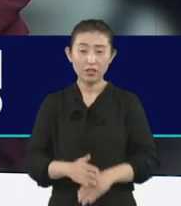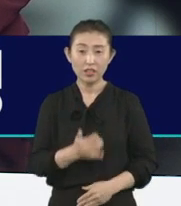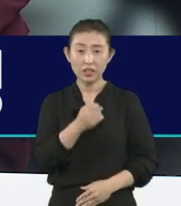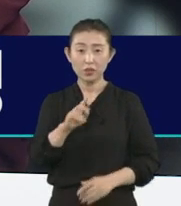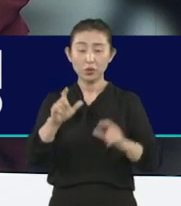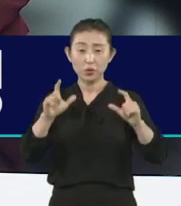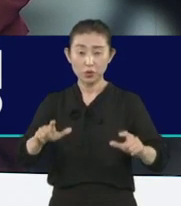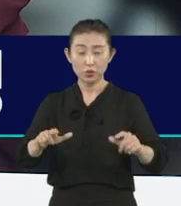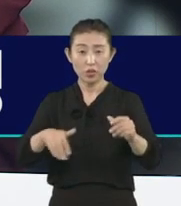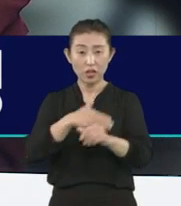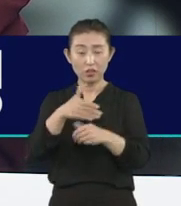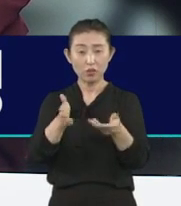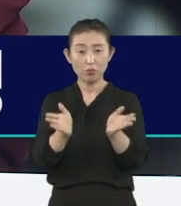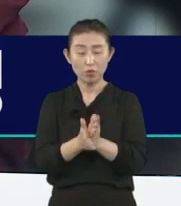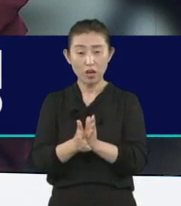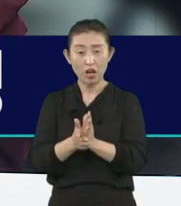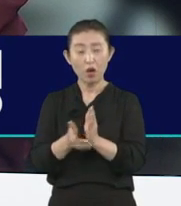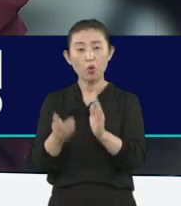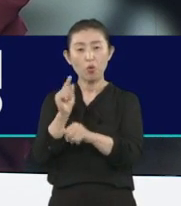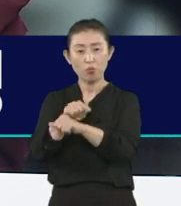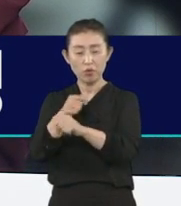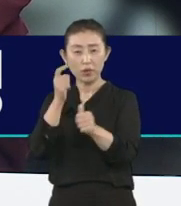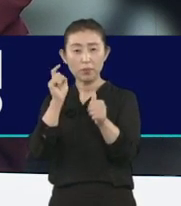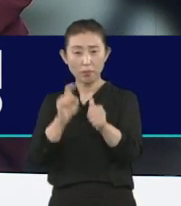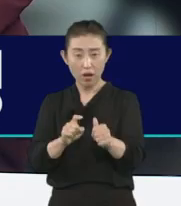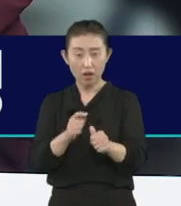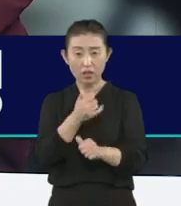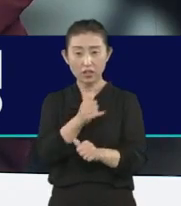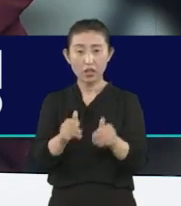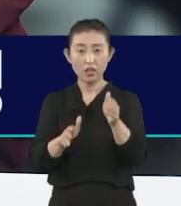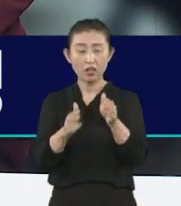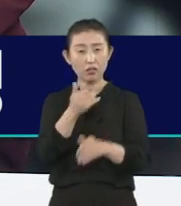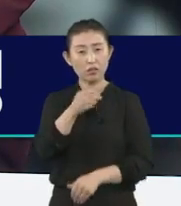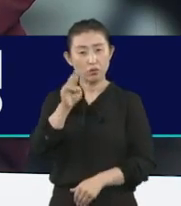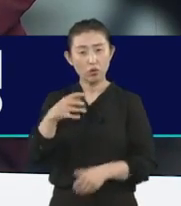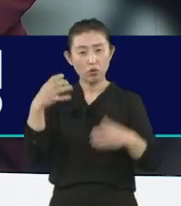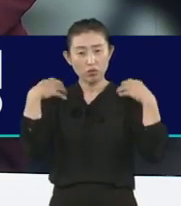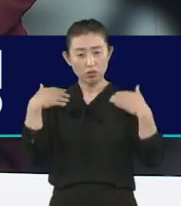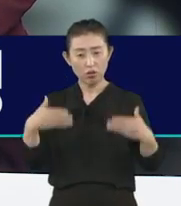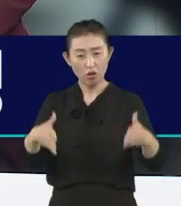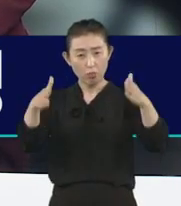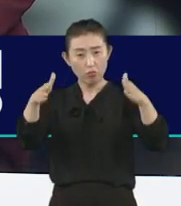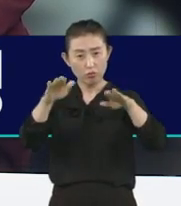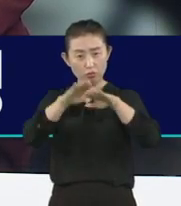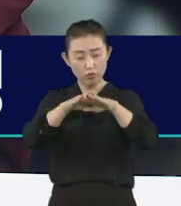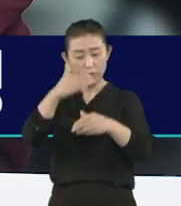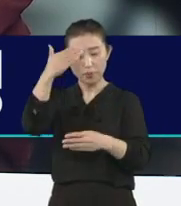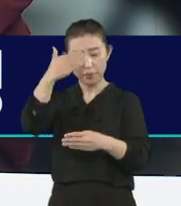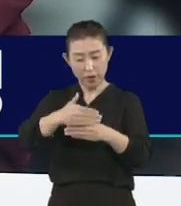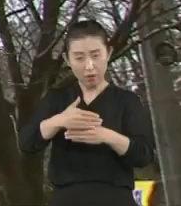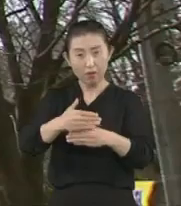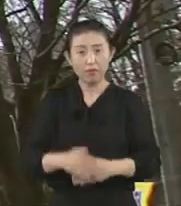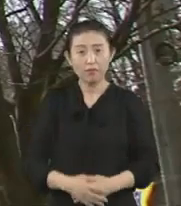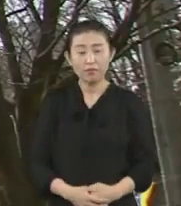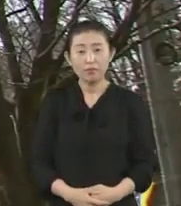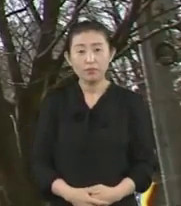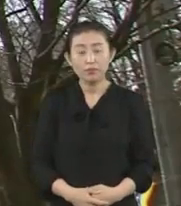세종에선 환경부의 국장급 공무원이 확진돼 정부 세종청사가 폐쇄됐습니다. 최은호 기자입니다.